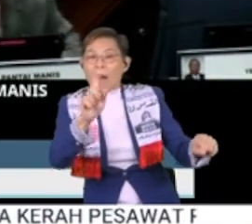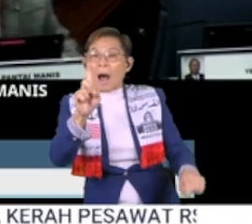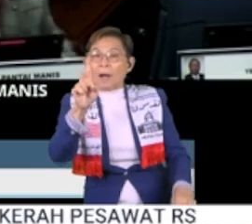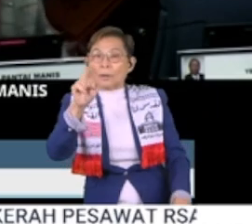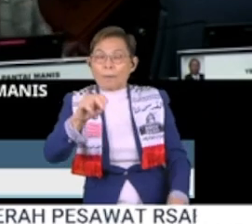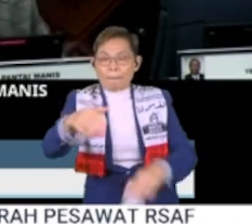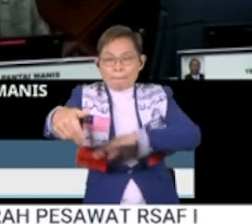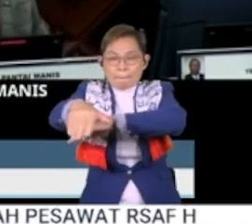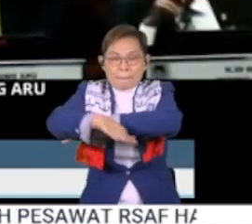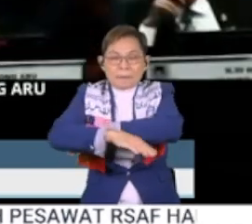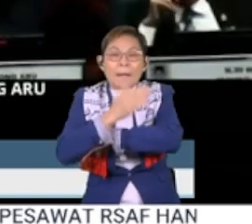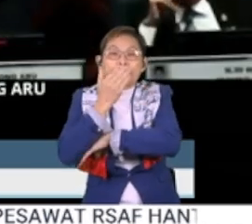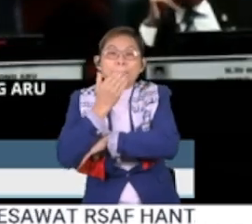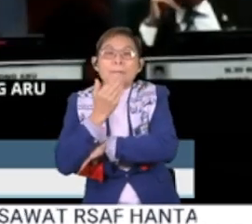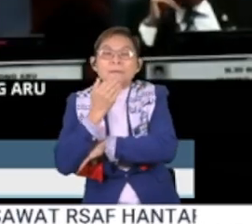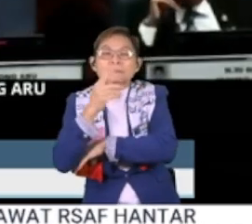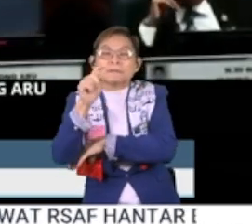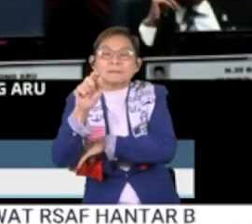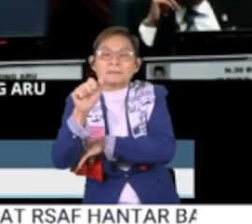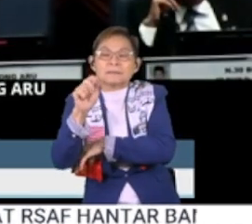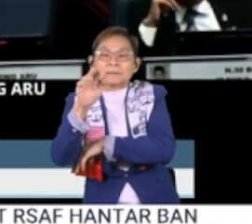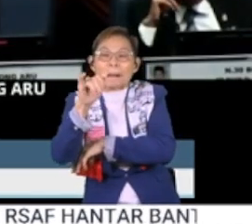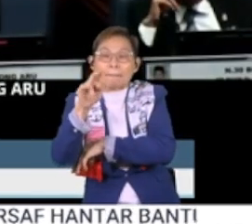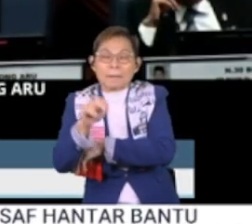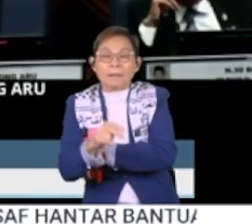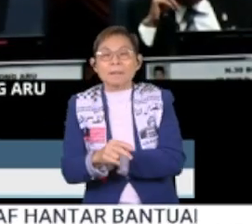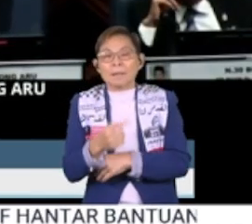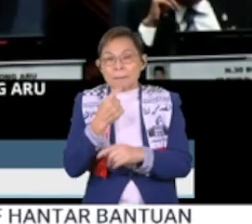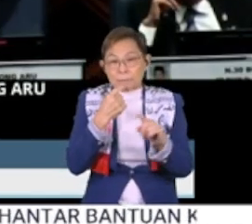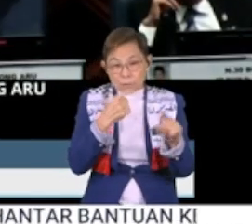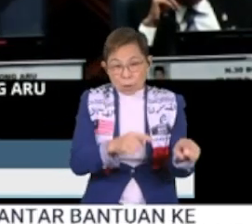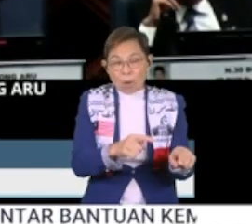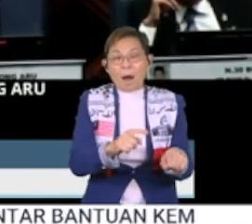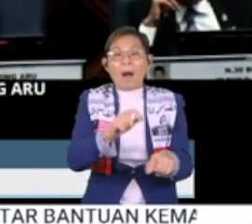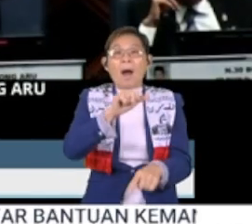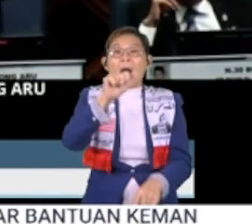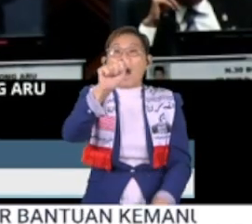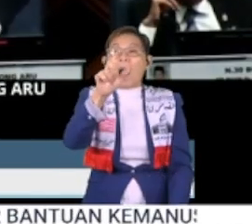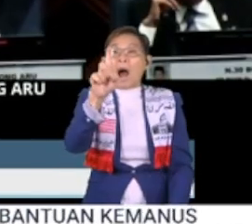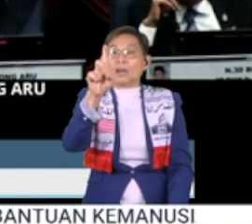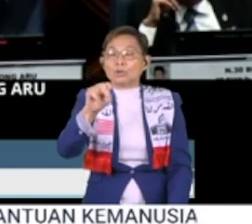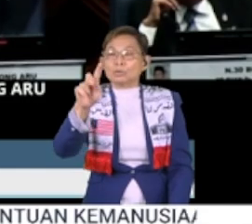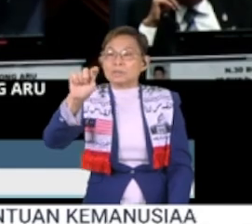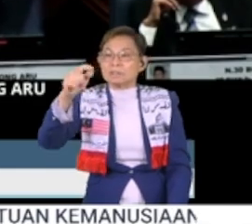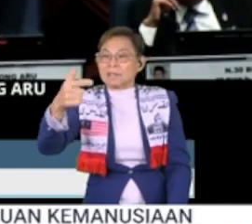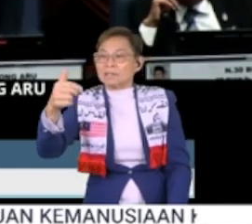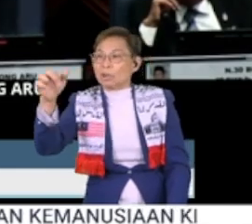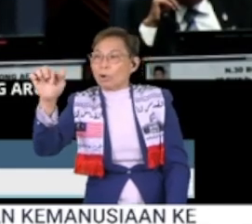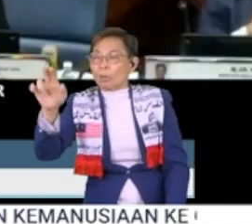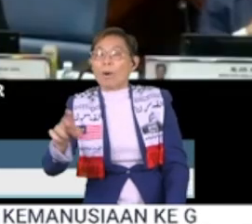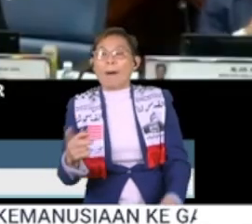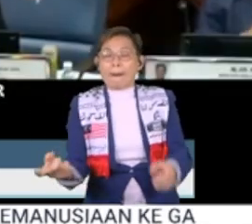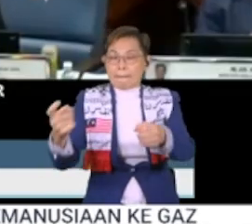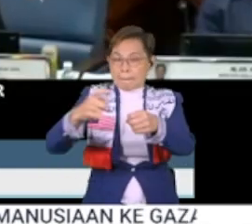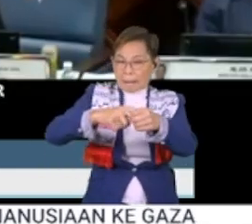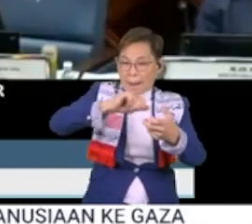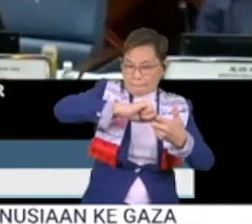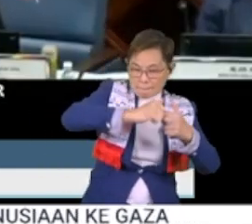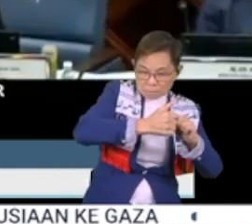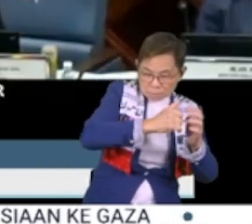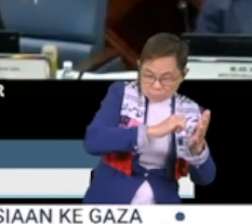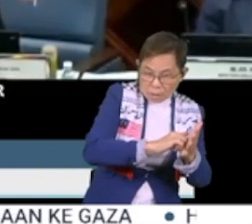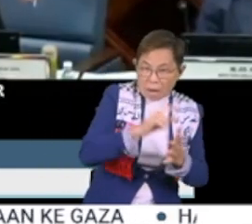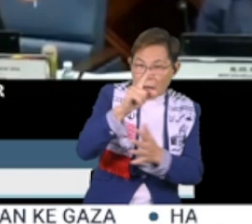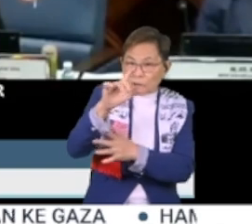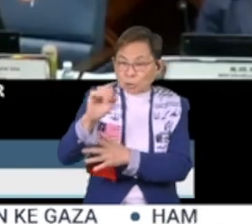manis Mohamad Tamin Zainal menjawab soalan tambahan Adun Tanjung Aru Datuk wong Hong Jun berkaitan isu tersebut Datuk James yang juga